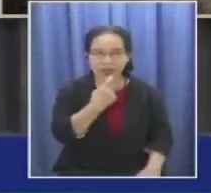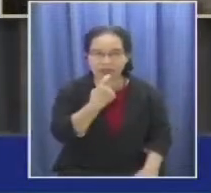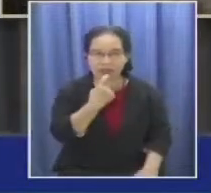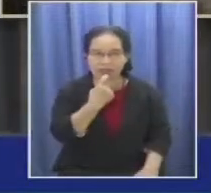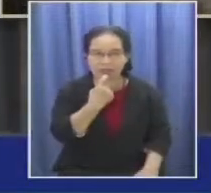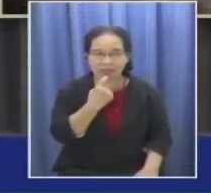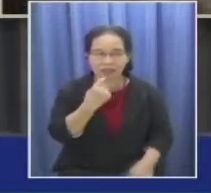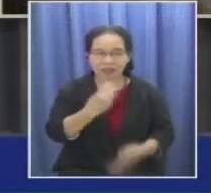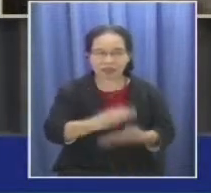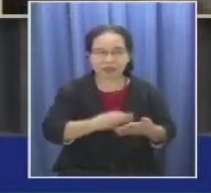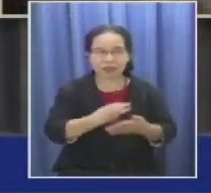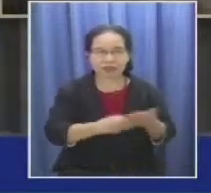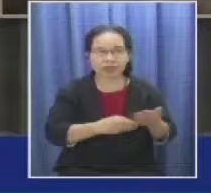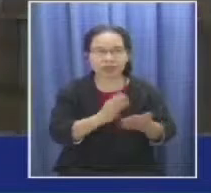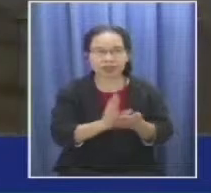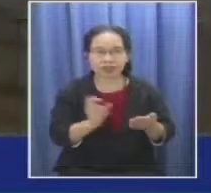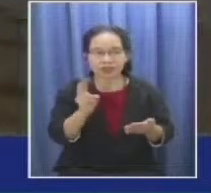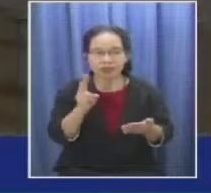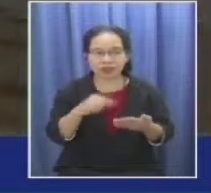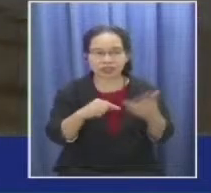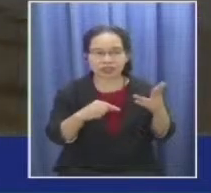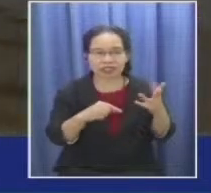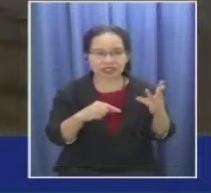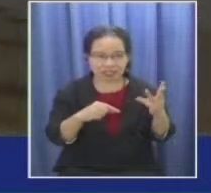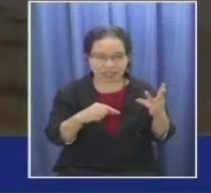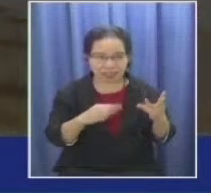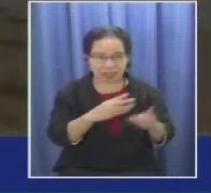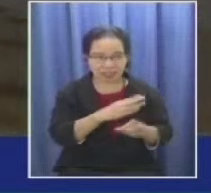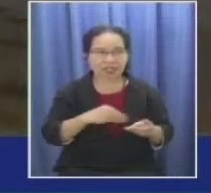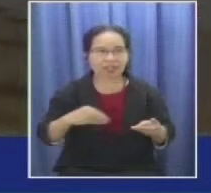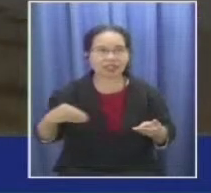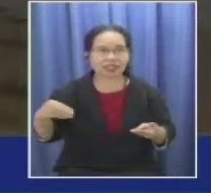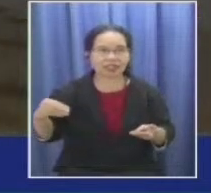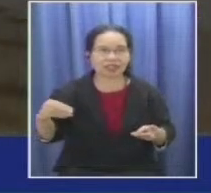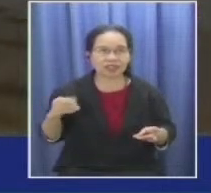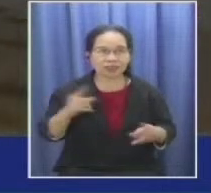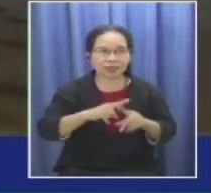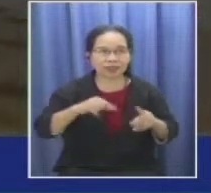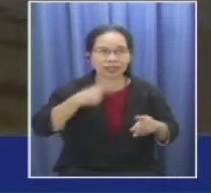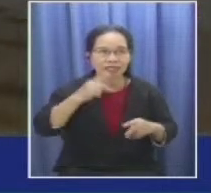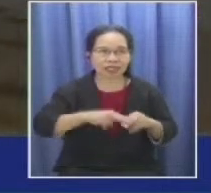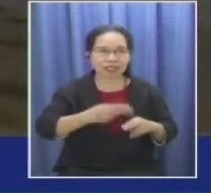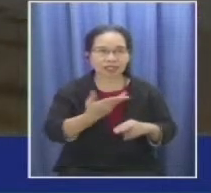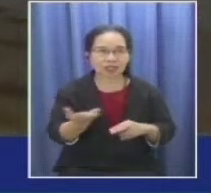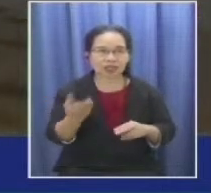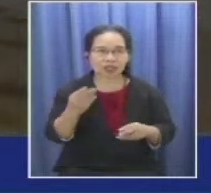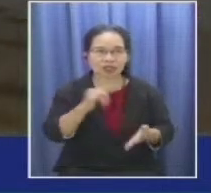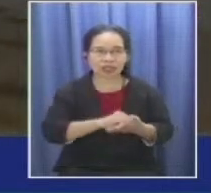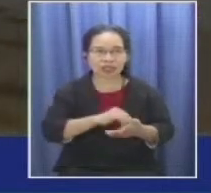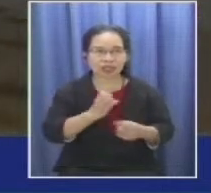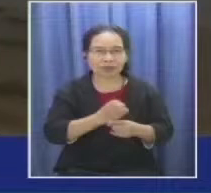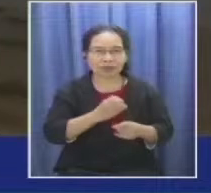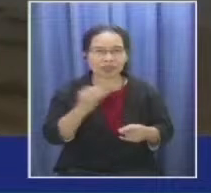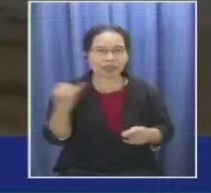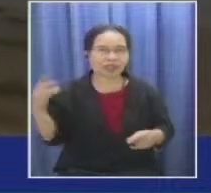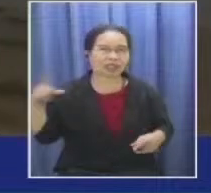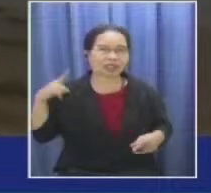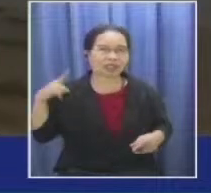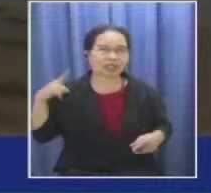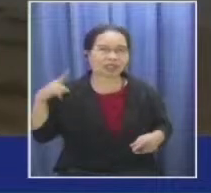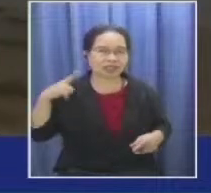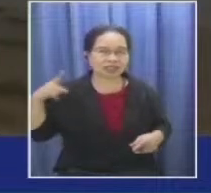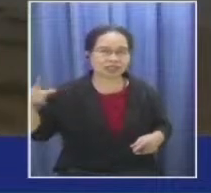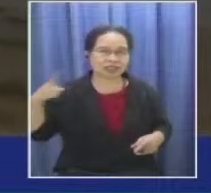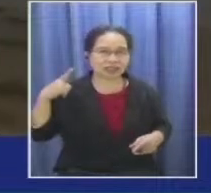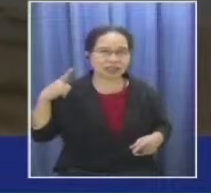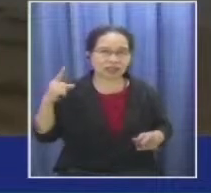a tɛkyerɛ no ama na yɛnya atwomsɛm nti bɛwie akyiri wɔ mpaebɔ bɛyɛ kwa adentira yɛn tɛkyerɛ